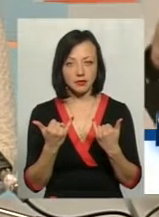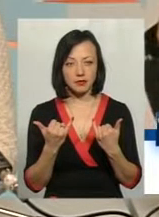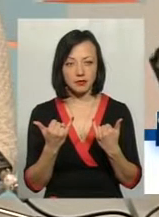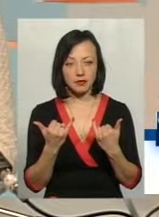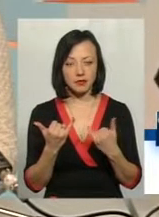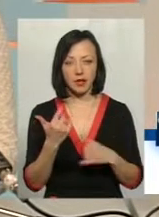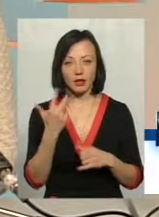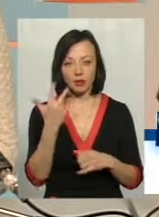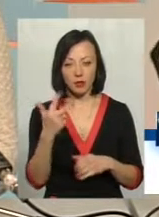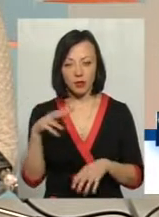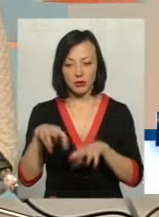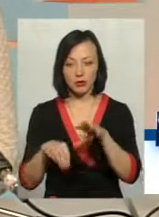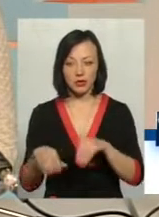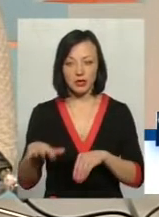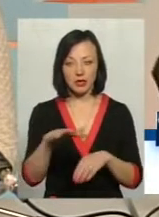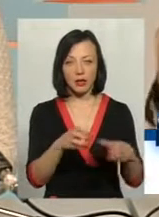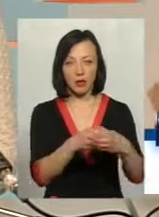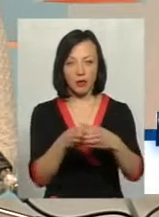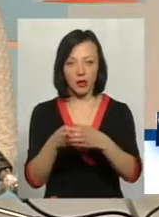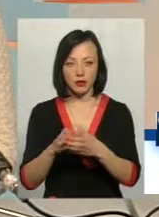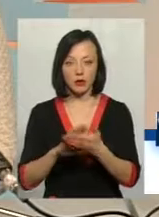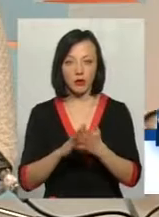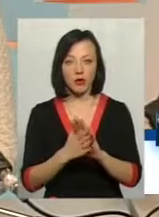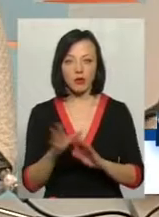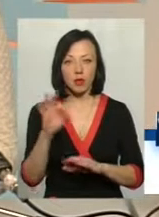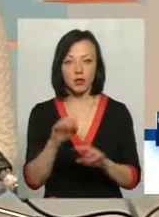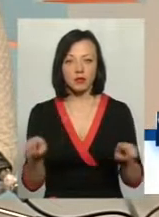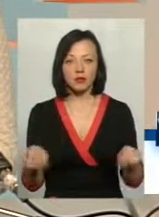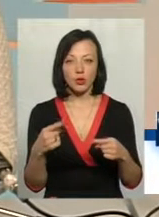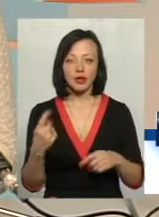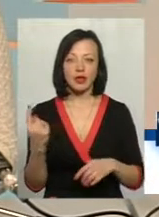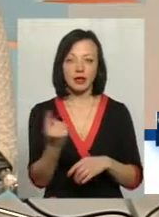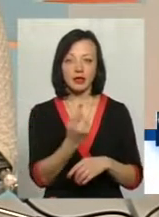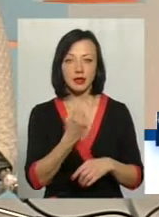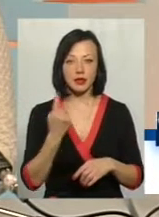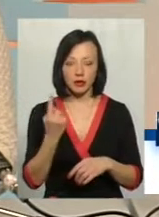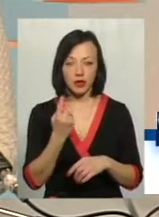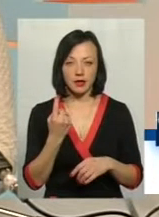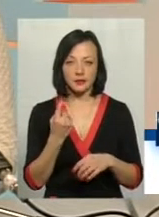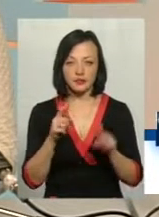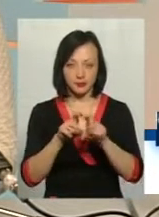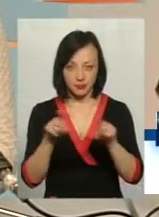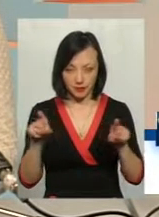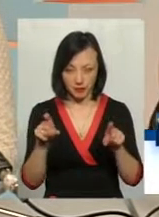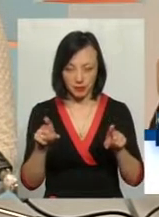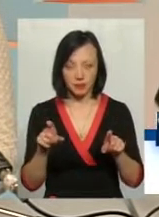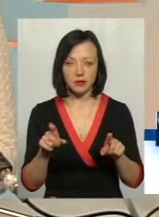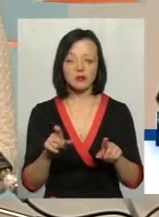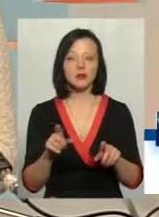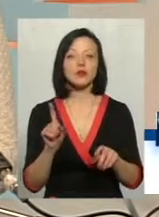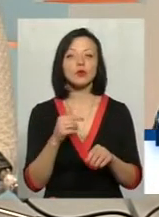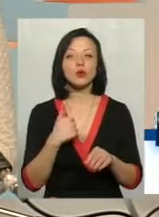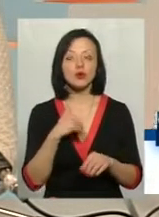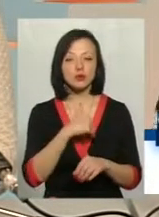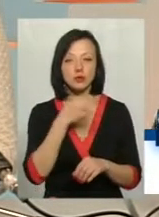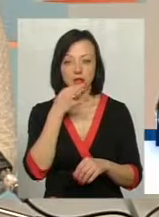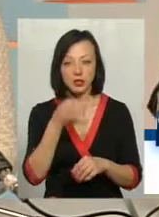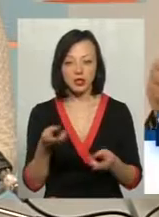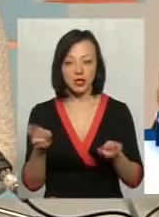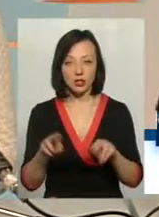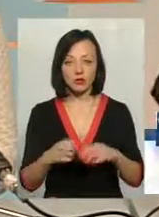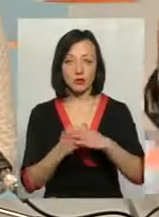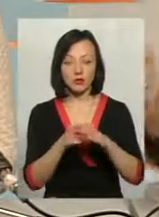трьома сусідніми тергромадами домовились про створення єдиної сітки. До чого я веду? Залишається на базовому